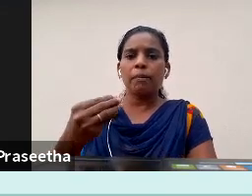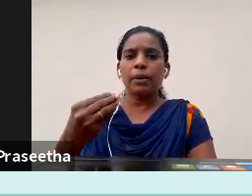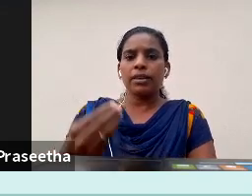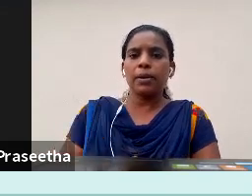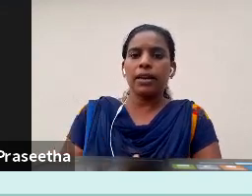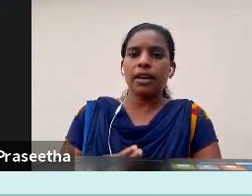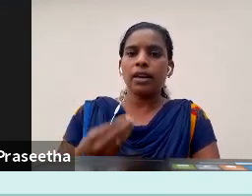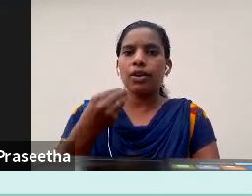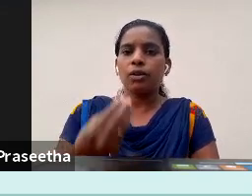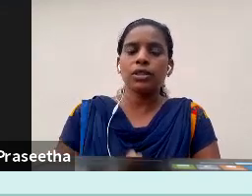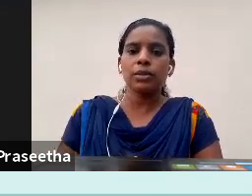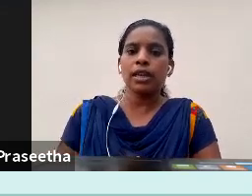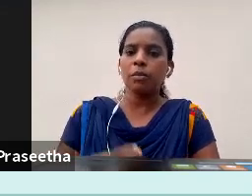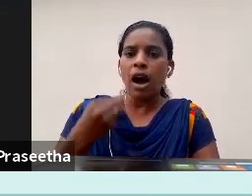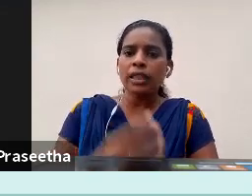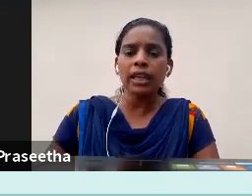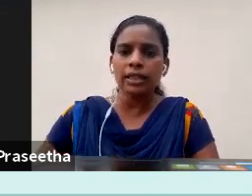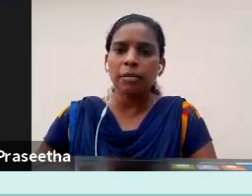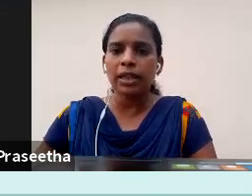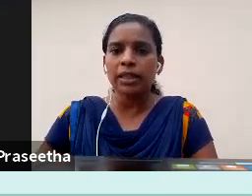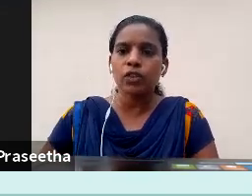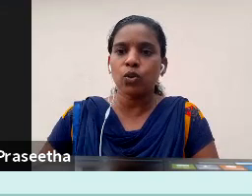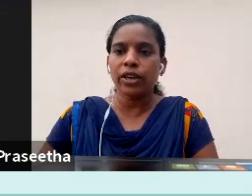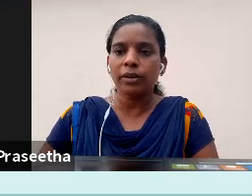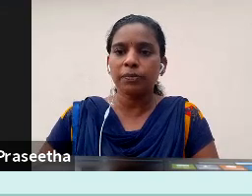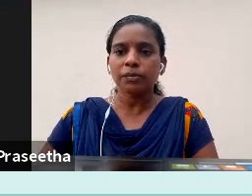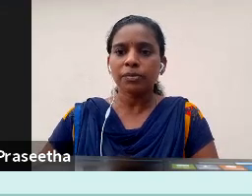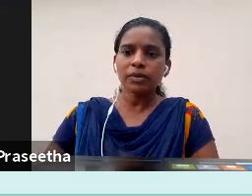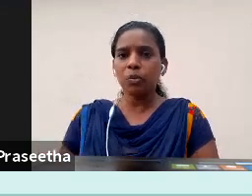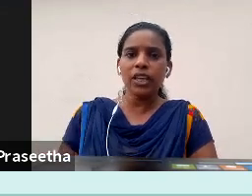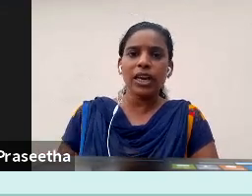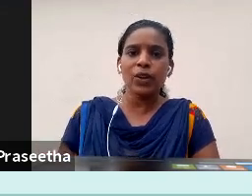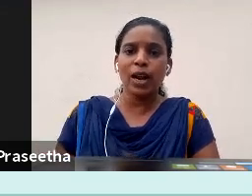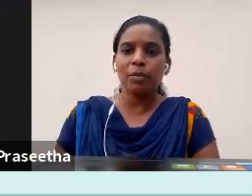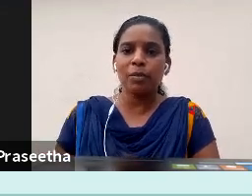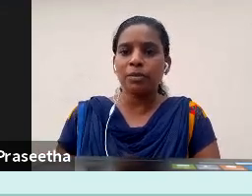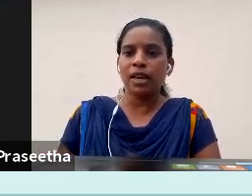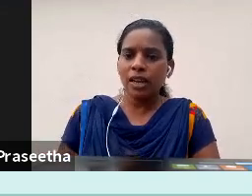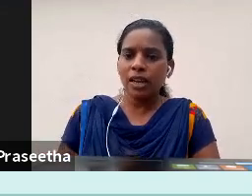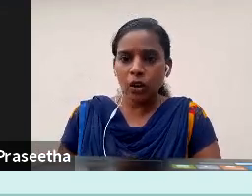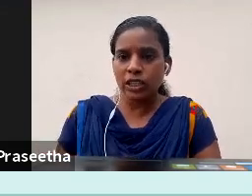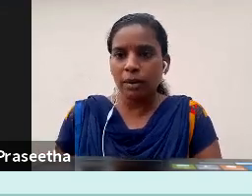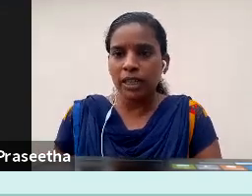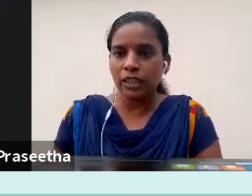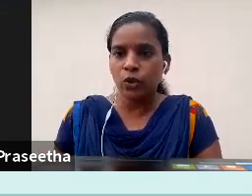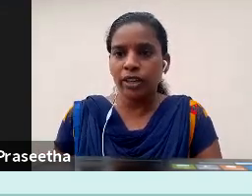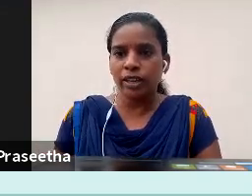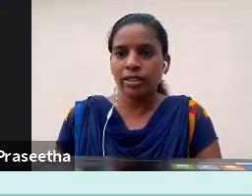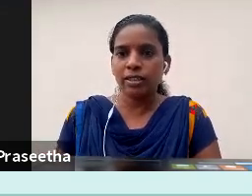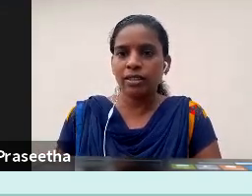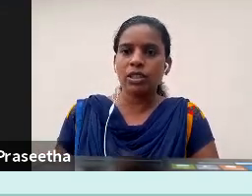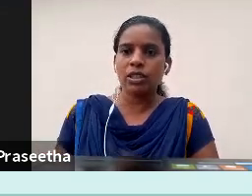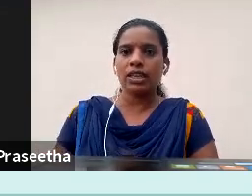ഒരാളെ പരിചയപ്പെട്ടാൽ അല്ലെങ്കിൽ ഒരാളോട് സംസാരിക്കുമ്പോൾ ആദ്യമായിട്ട് നമ്മൾ എന്തായിരിക്കും ചോദിക്കുക? പുതിയതായിട്ട് ഒരാളെ പരിചയപ്പെട്ട റോയ് സാർ, നമ്മൾ എന്താ